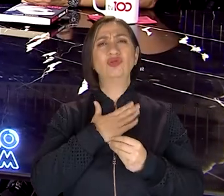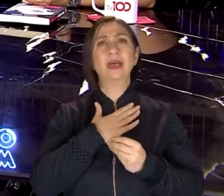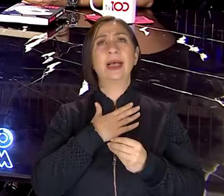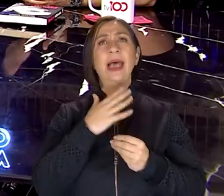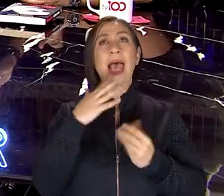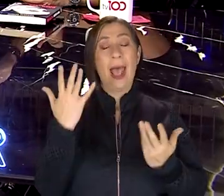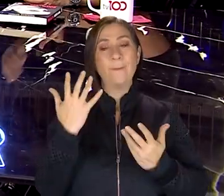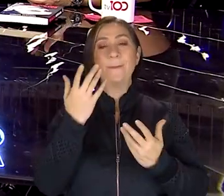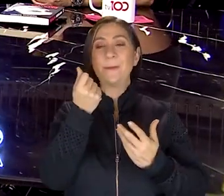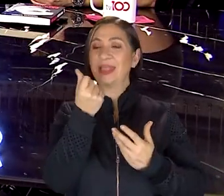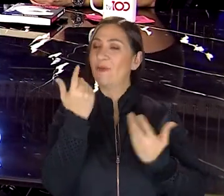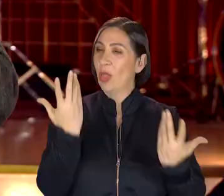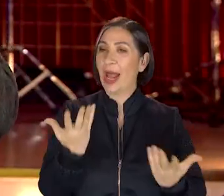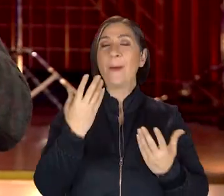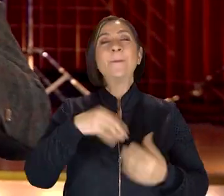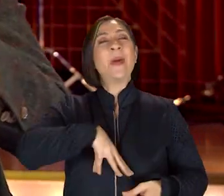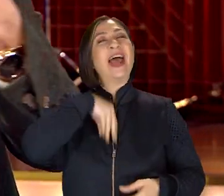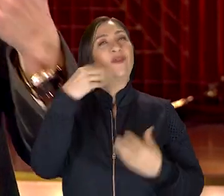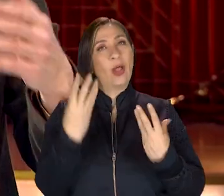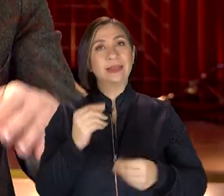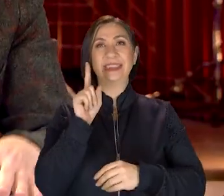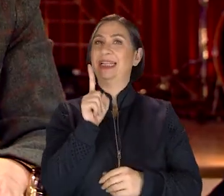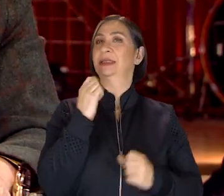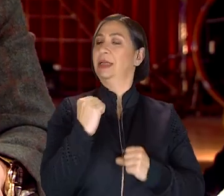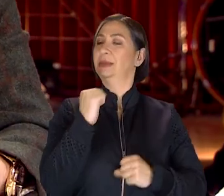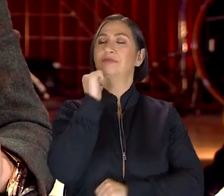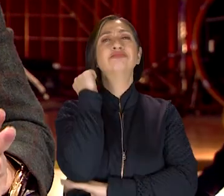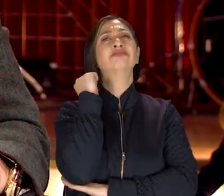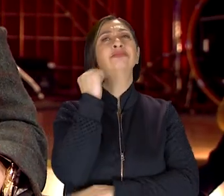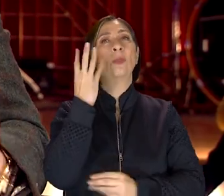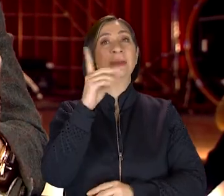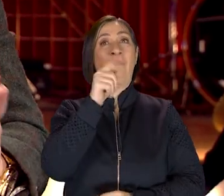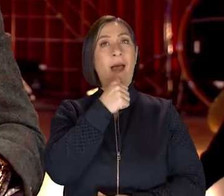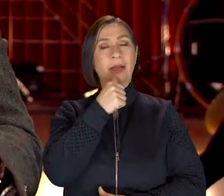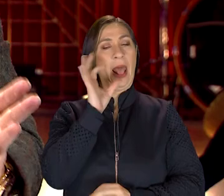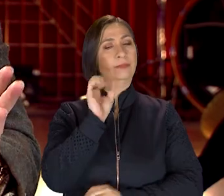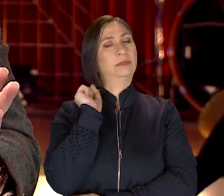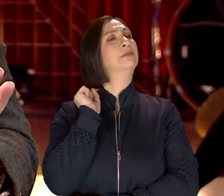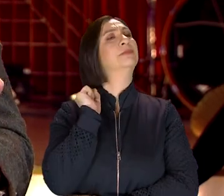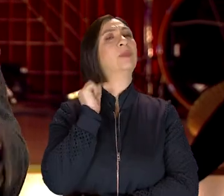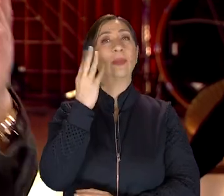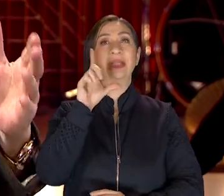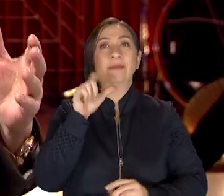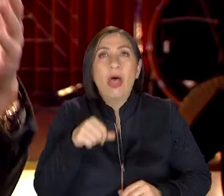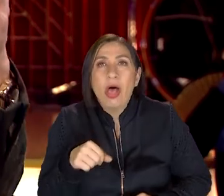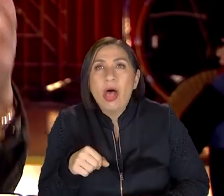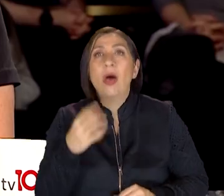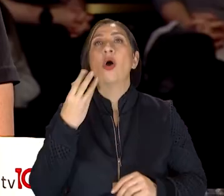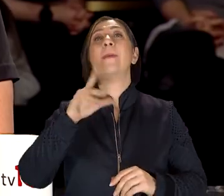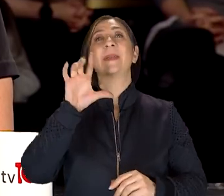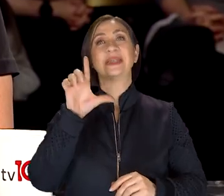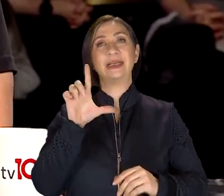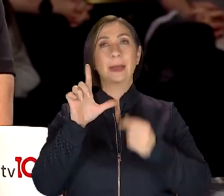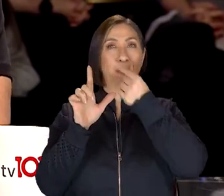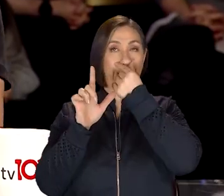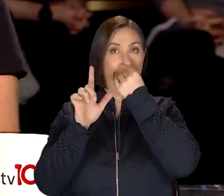durmak hem maddi olarak hem manevi olarak dik durmak tabii dik durmak çok sevdiğimiz yani bir şey. Bir erkeğin evet, her zaman dik durmasını ya istiyoruz. Şu neden? Değil abi yani bir yani